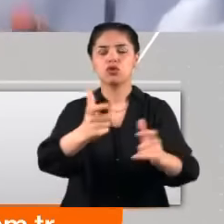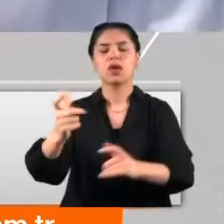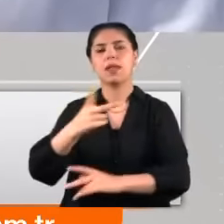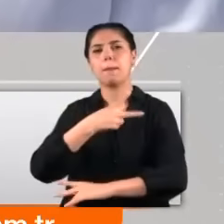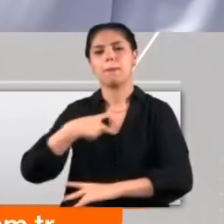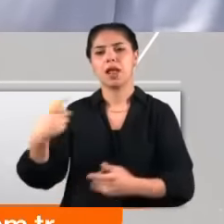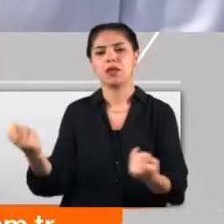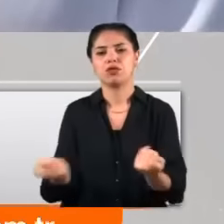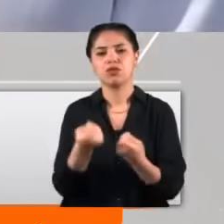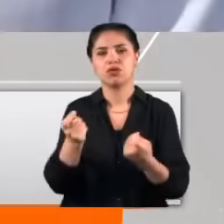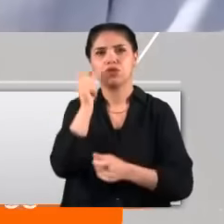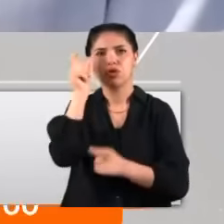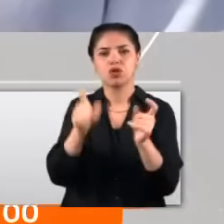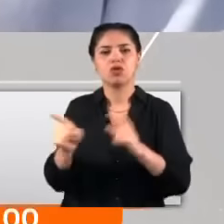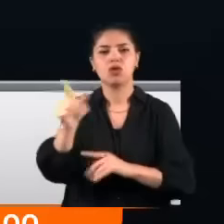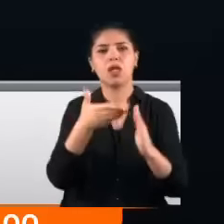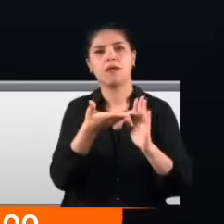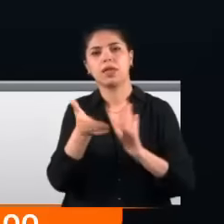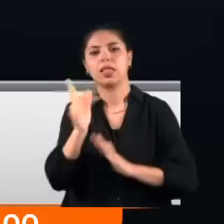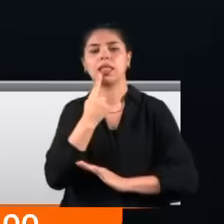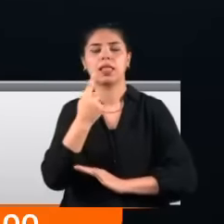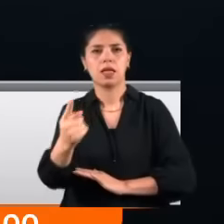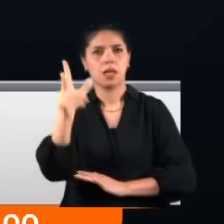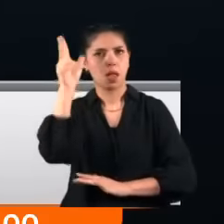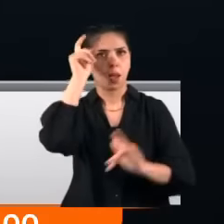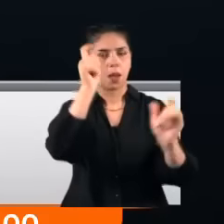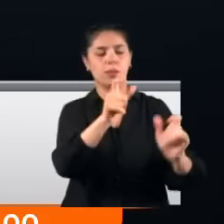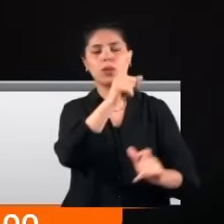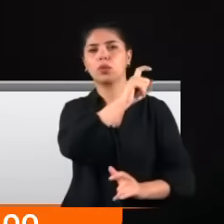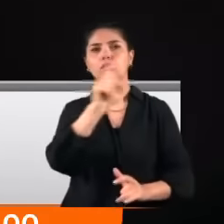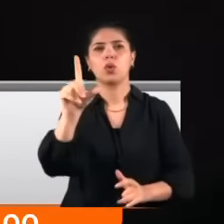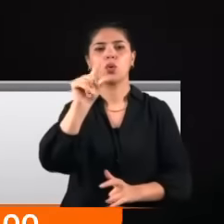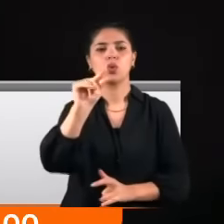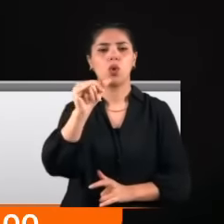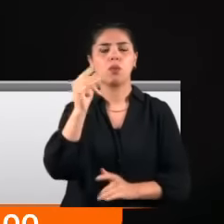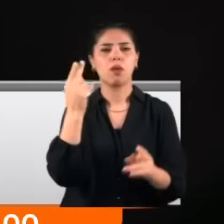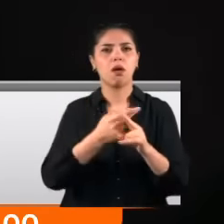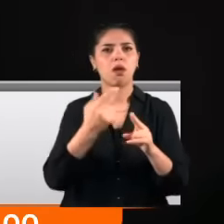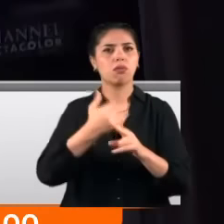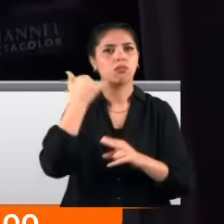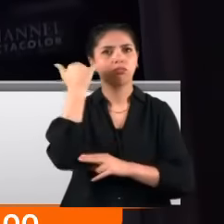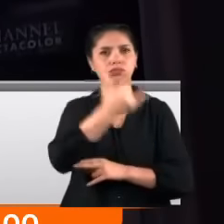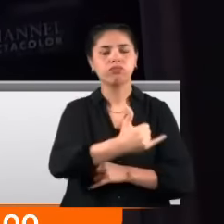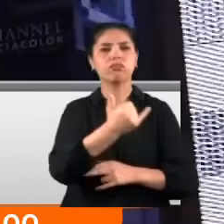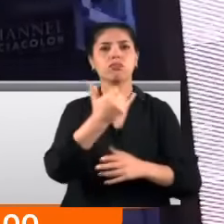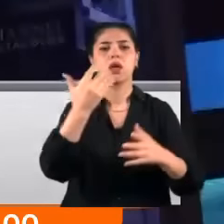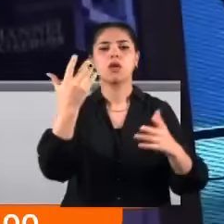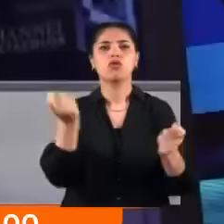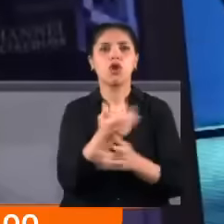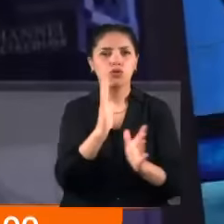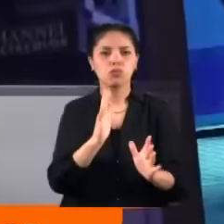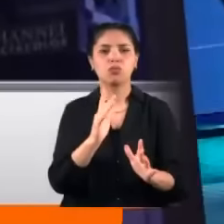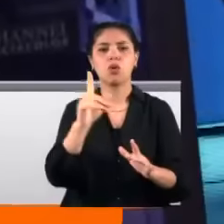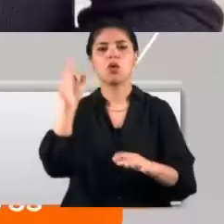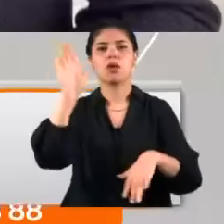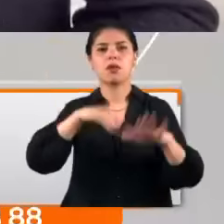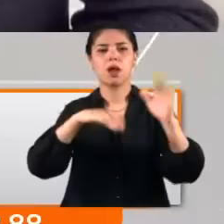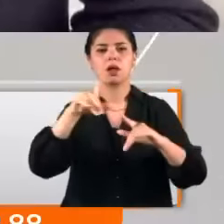belediyeler çalışanlarını evlerine gönderdi. Amerika'da 911 acil hattı servis dışı kaldı. Reklam panoları mavi ekran